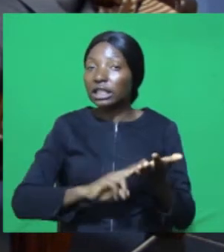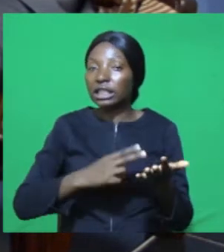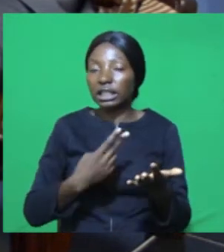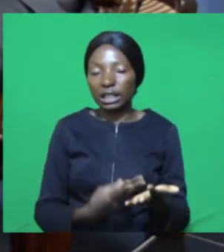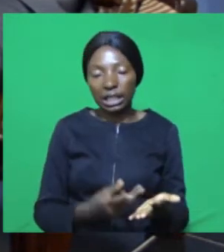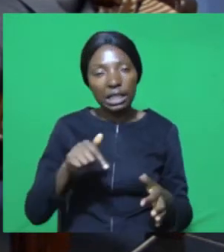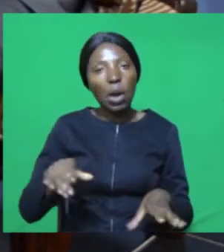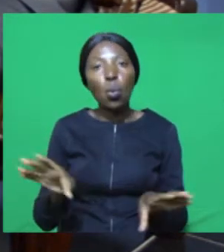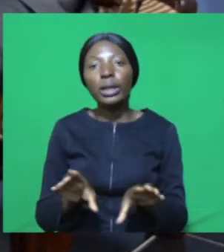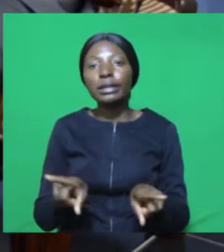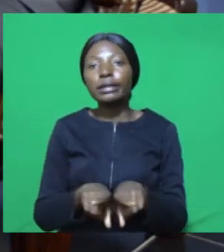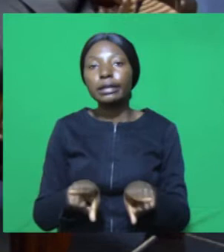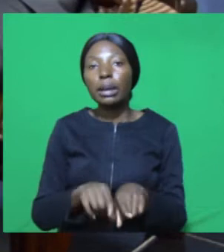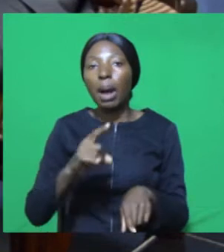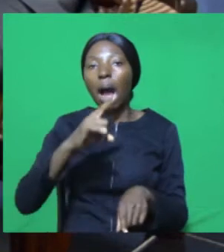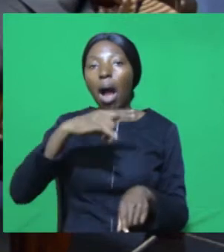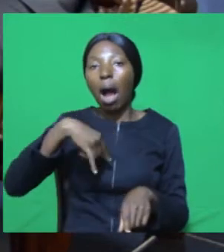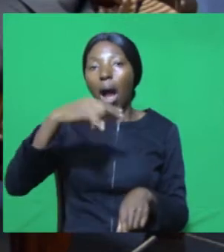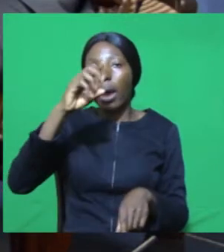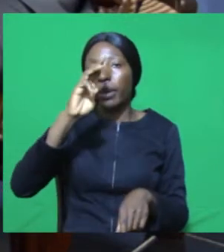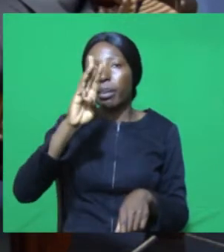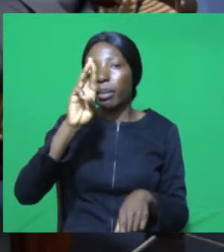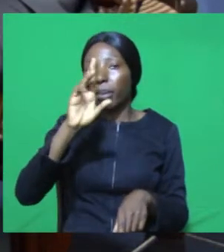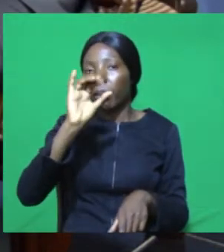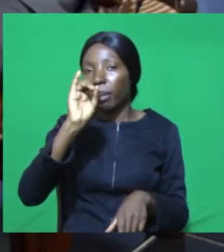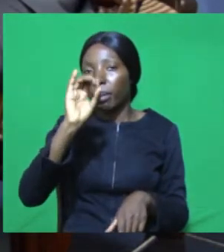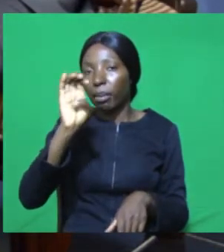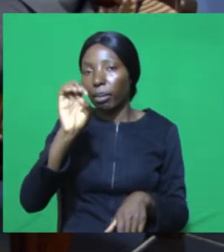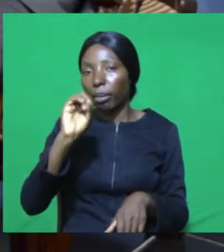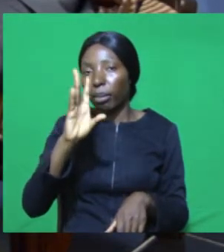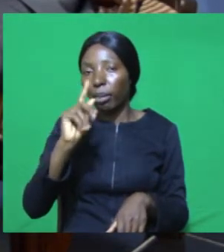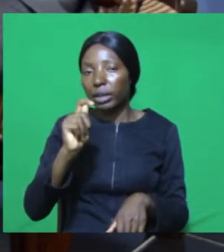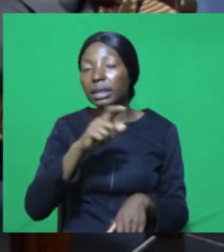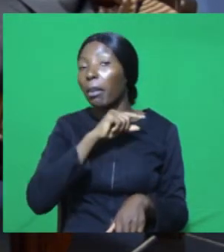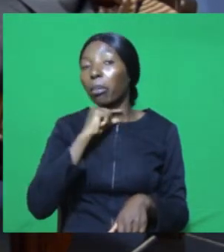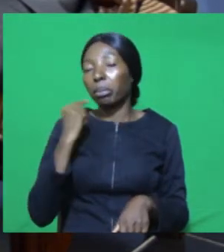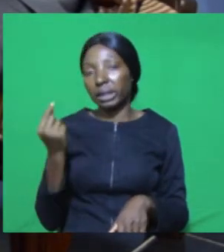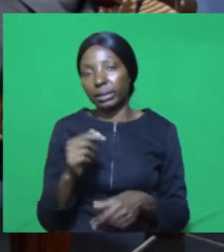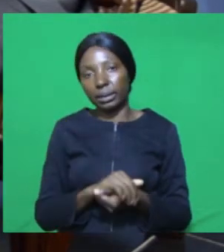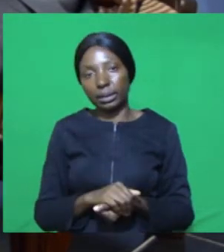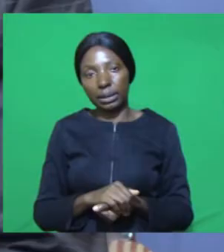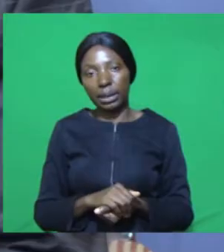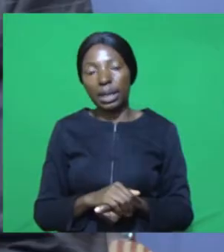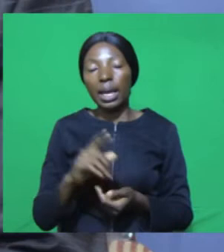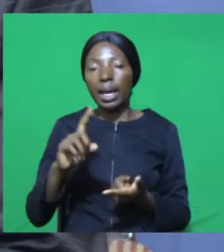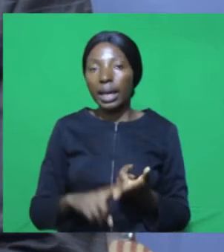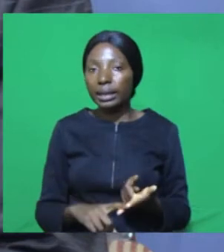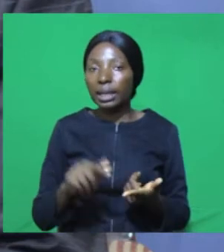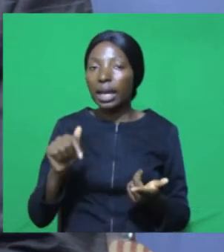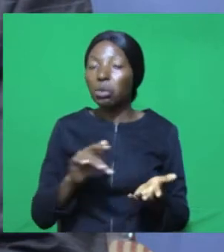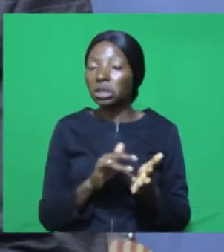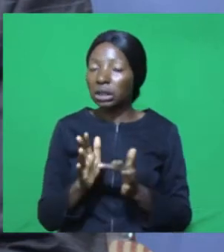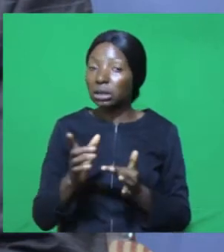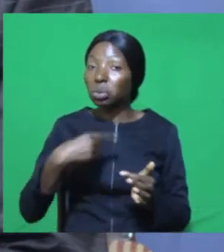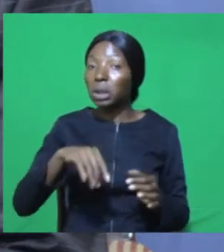hembe dzemuprisita mukuru. Okay. Andinozvona. Akanopfeka dzemuprisita. Saka ari kunzi akazonopinda